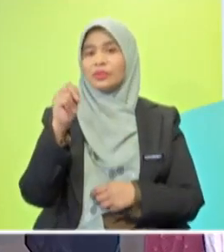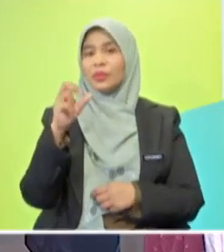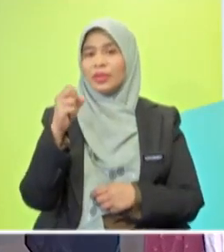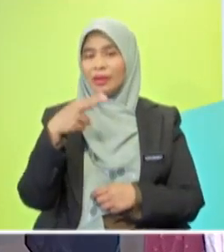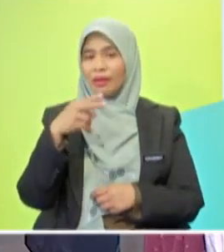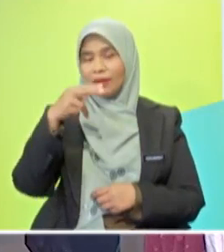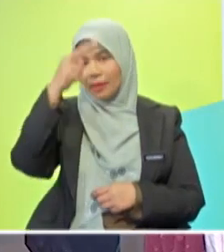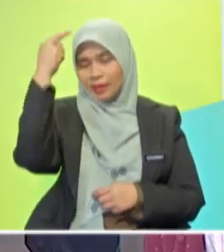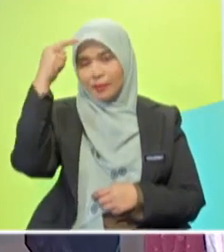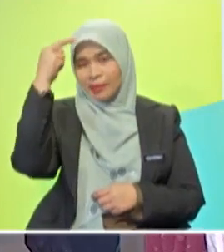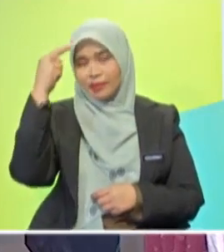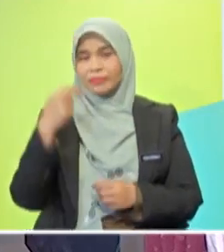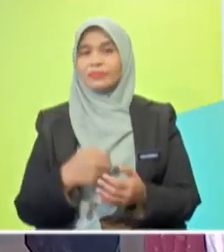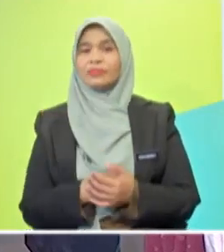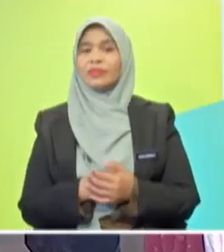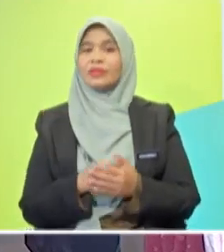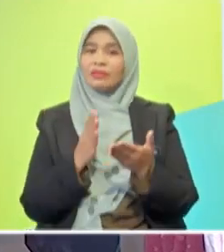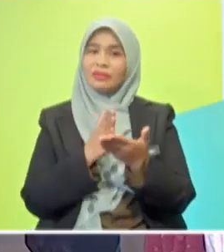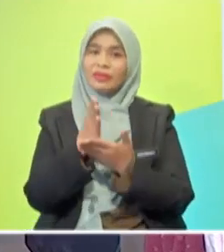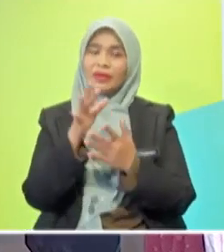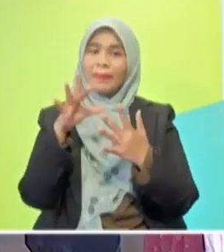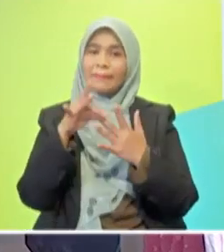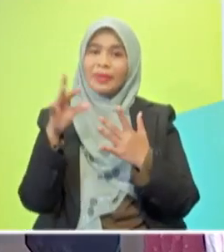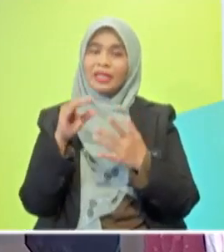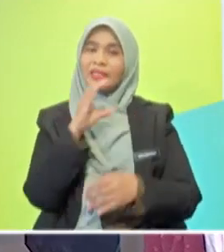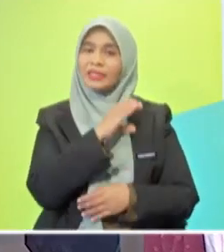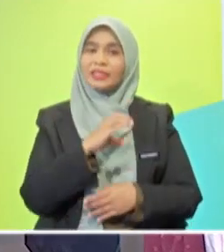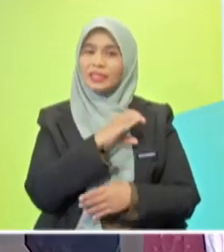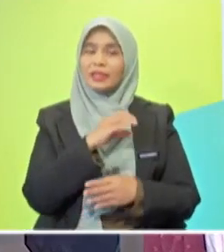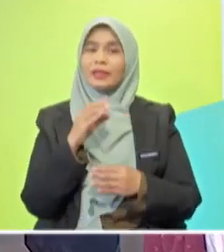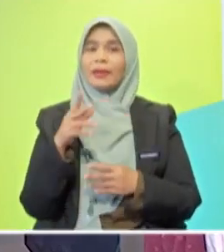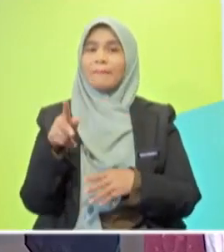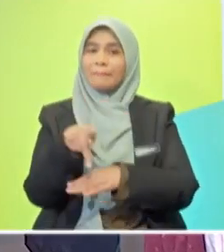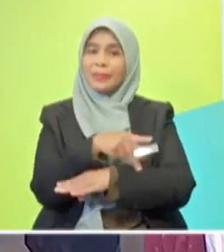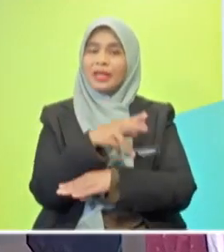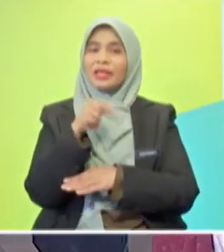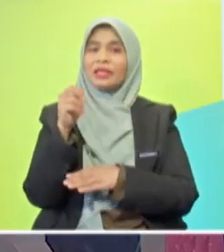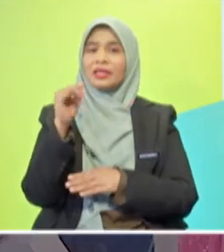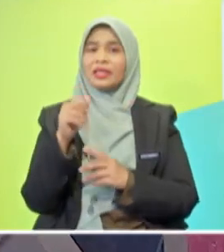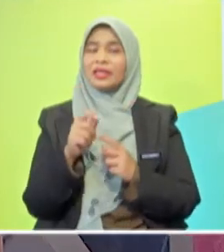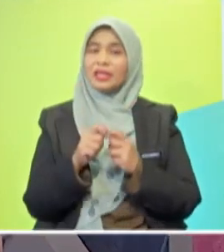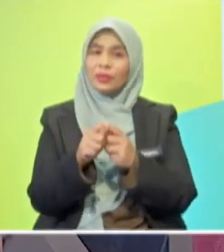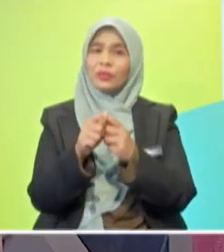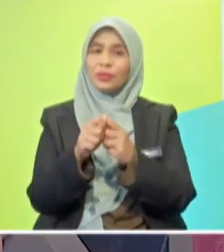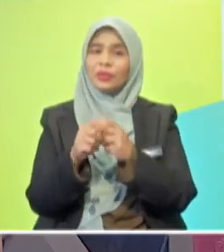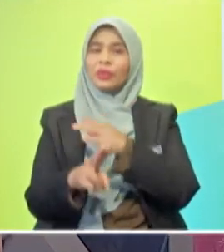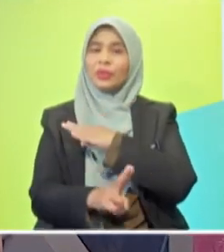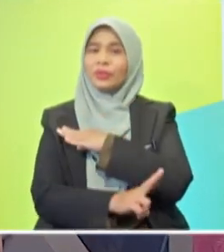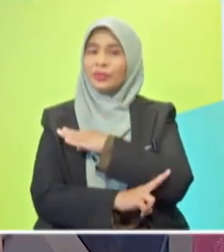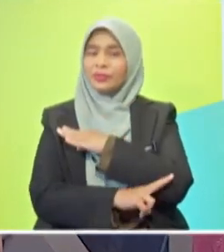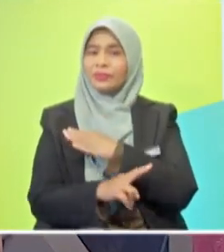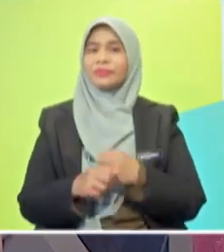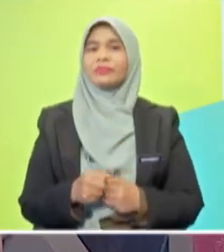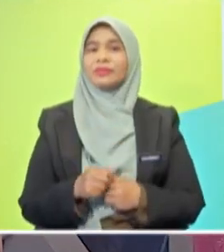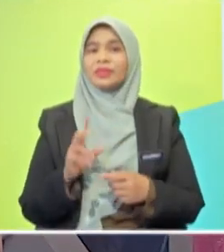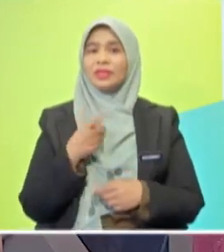pahala. Okey, seterusnya memilih ciri-ciri pakaian yang menepati syarak. Nanti kita